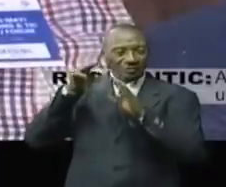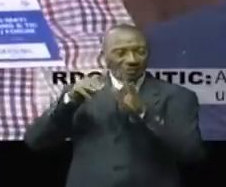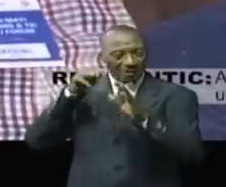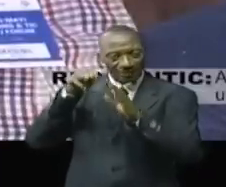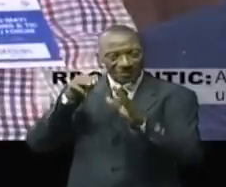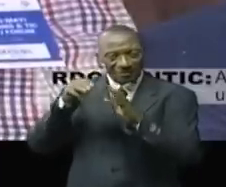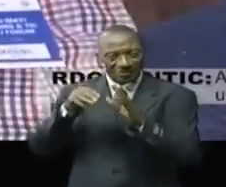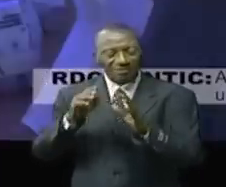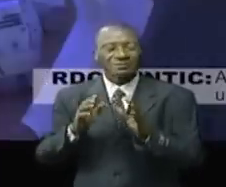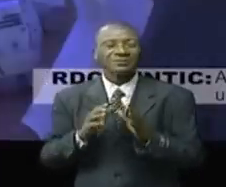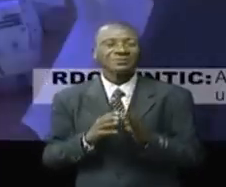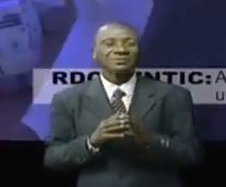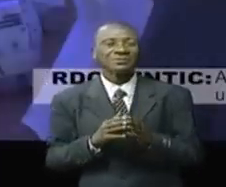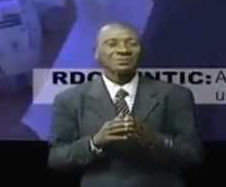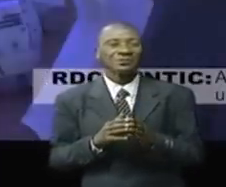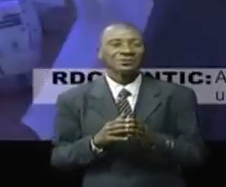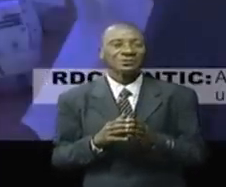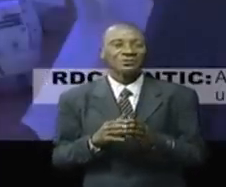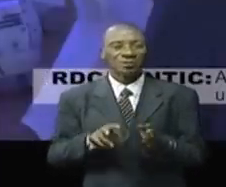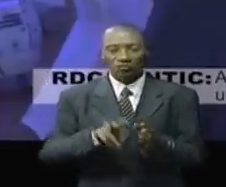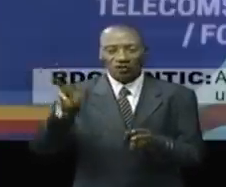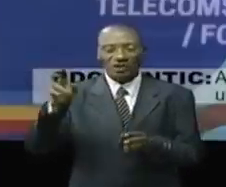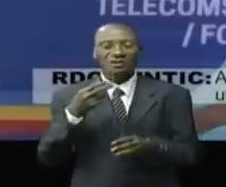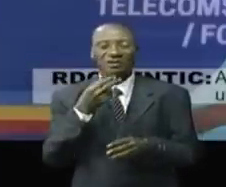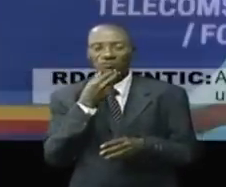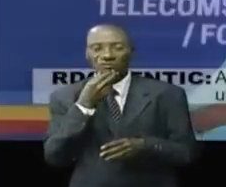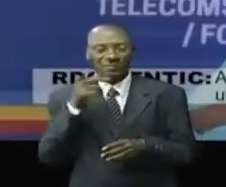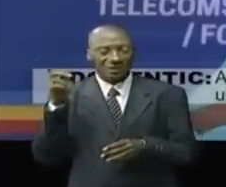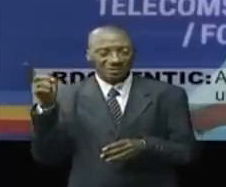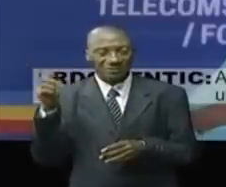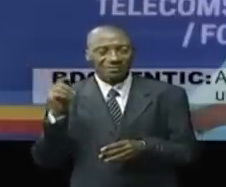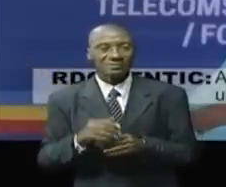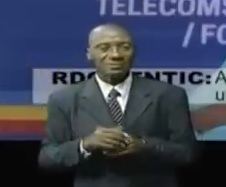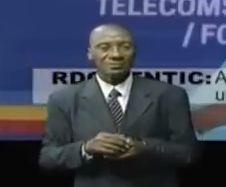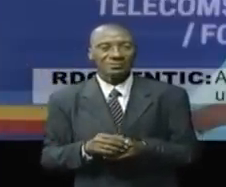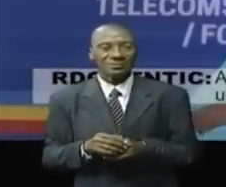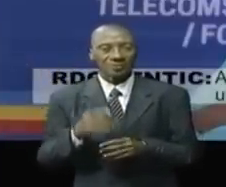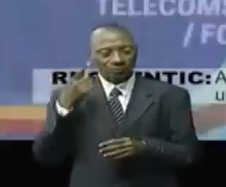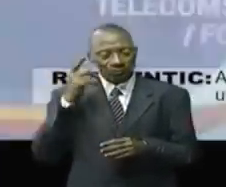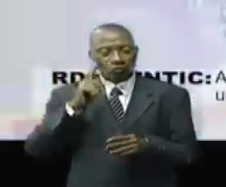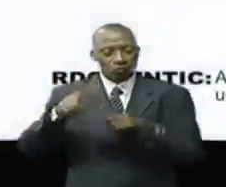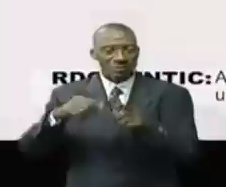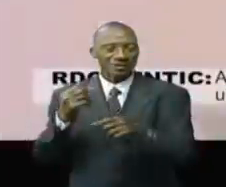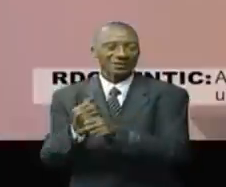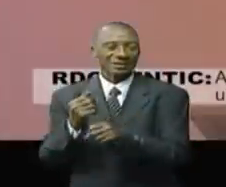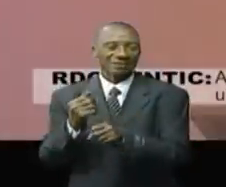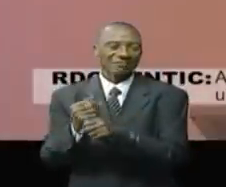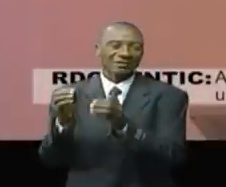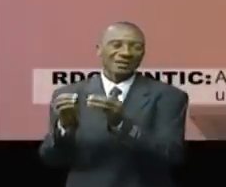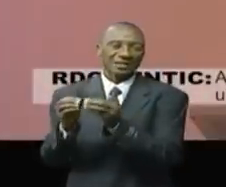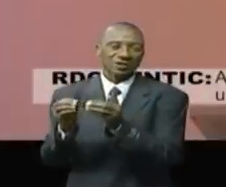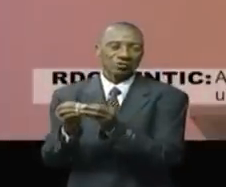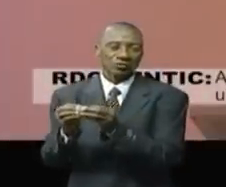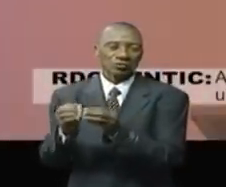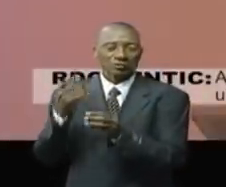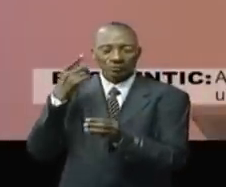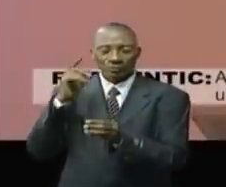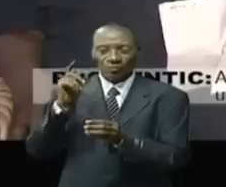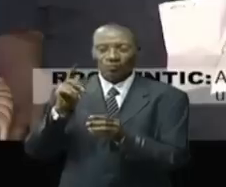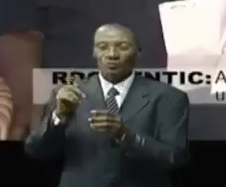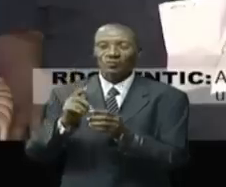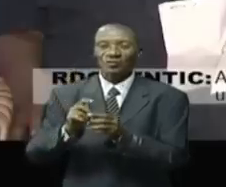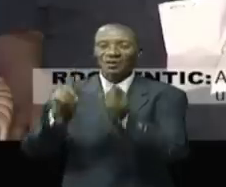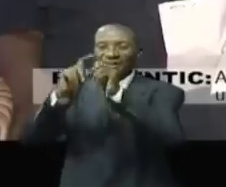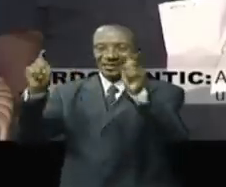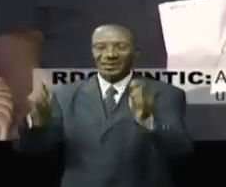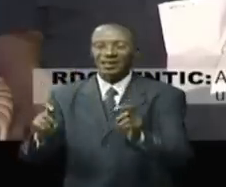la Communication a séjourné en Mbujimayi en marge du lancement des travaux du Forum sur les télécommunications et les